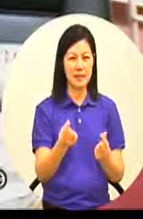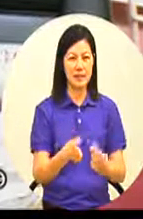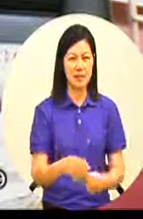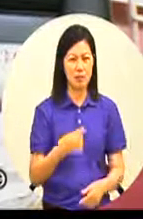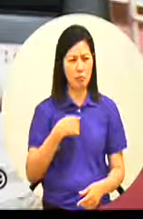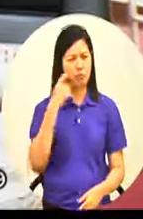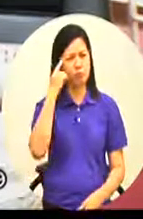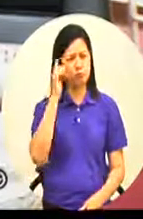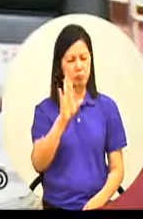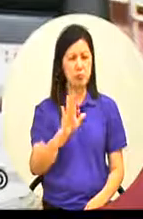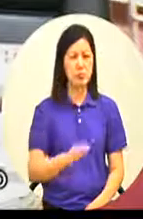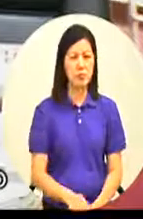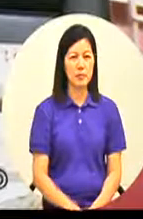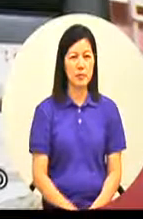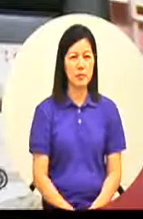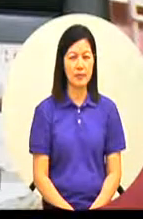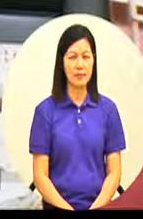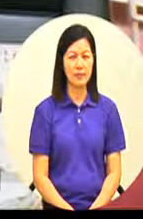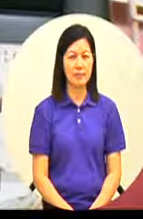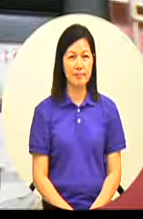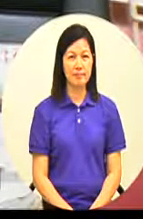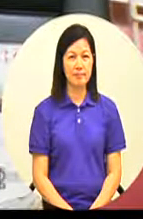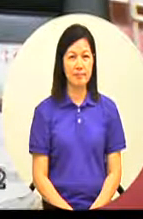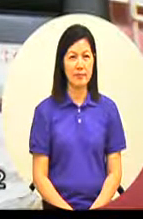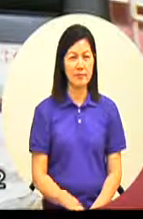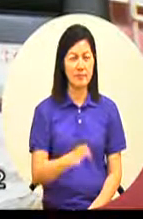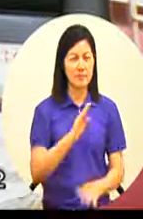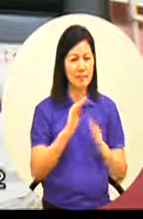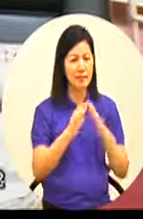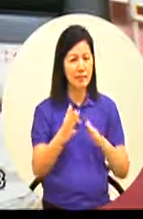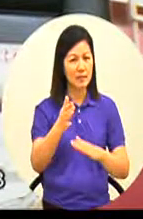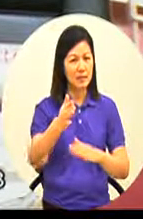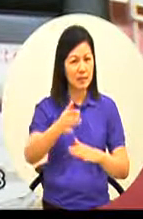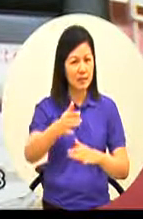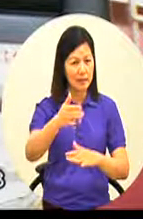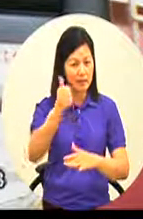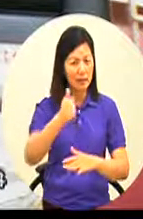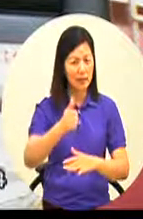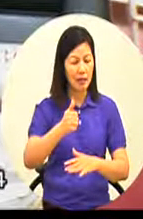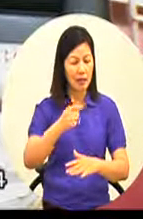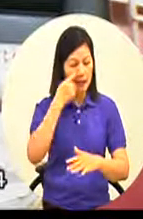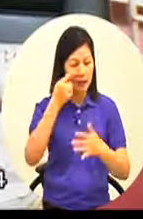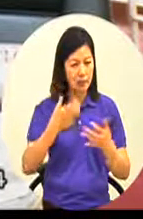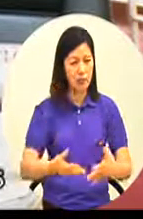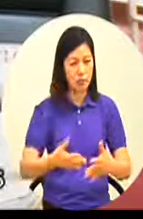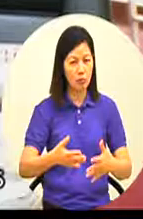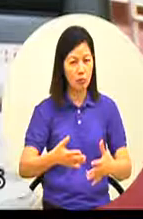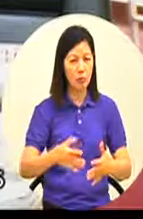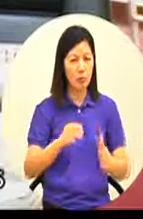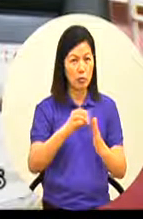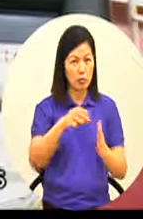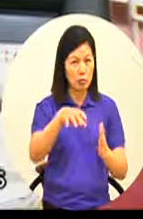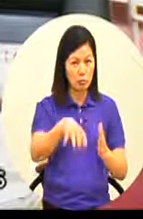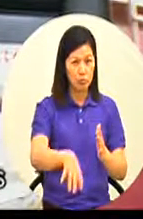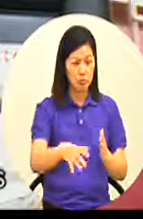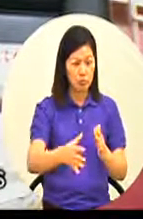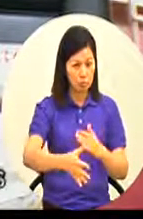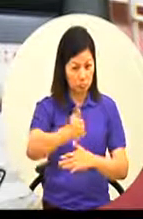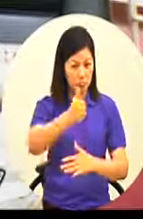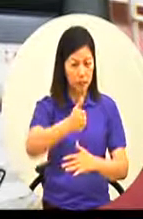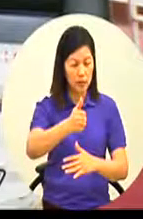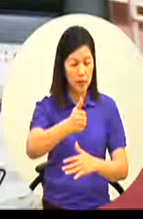这种感觉呢，你是市长很重用的一个局处首长，市长那么重